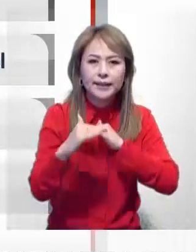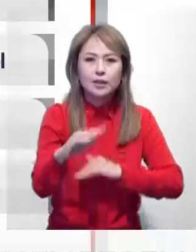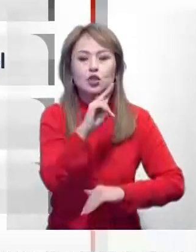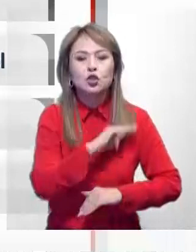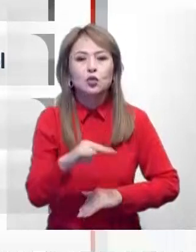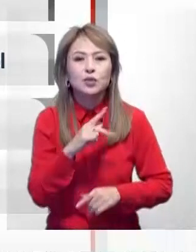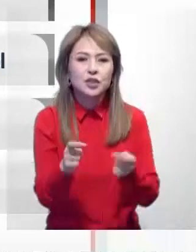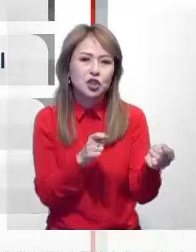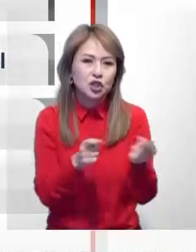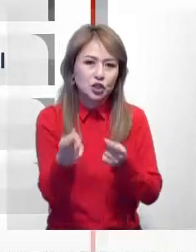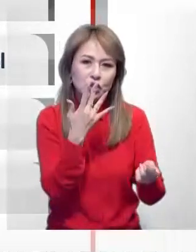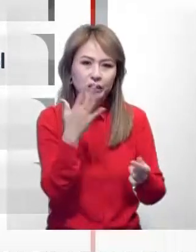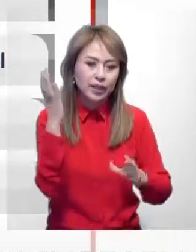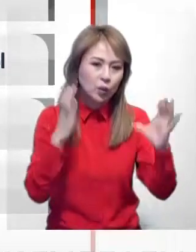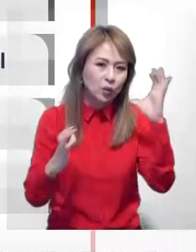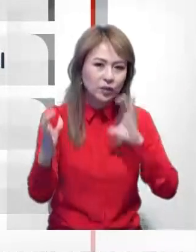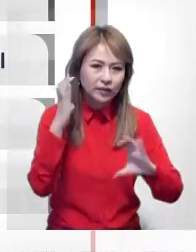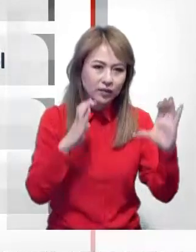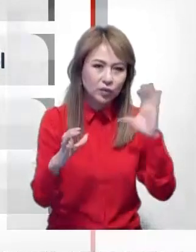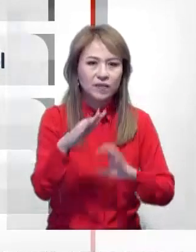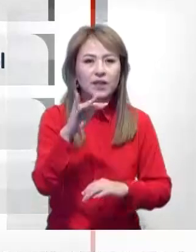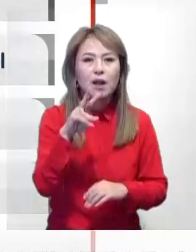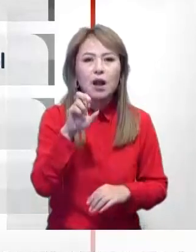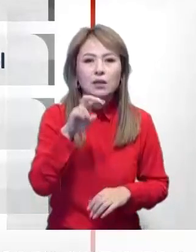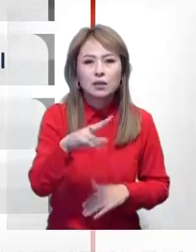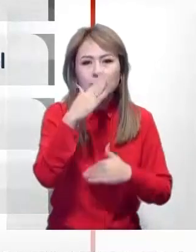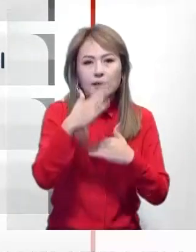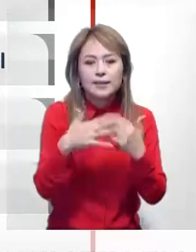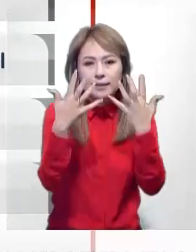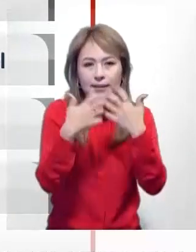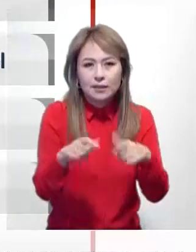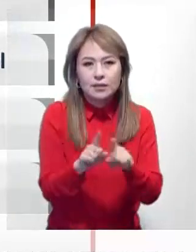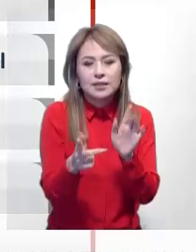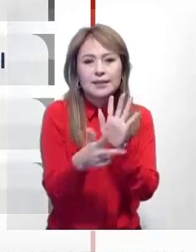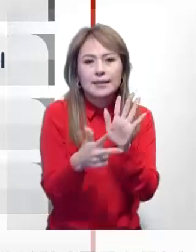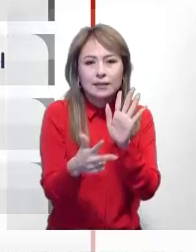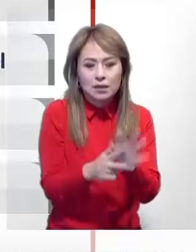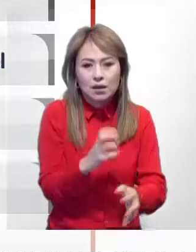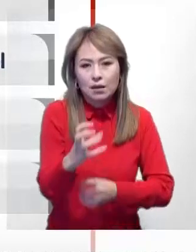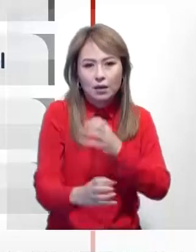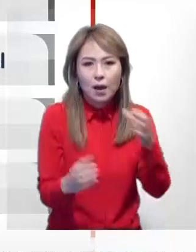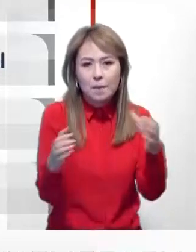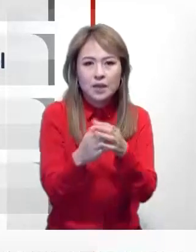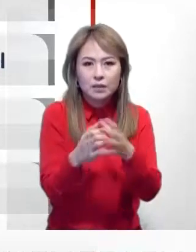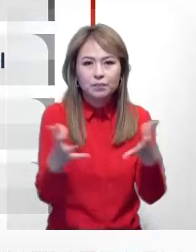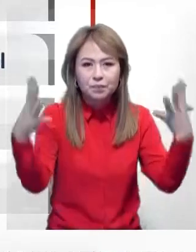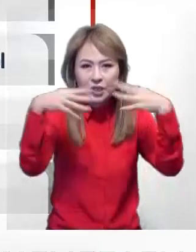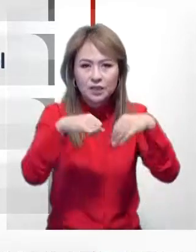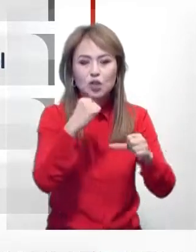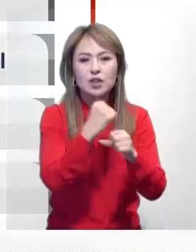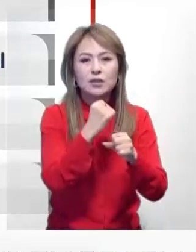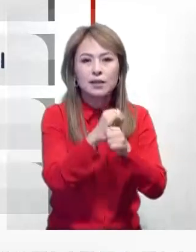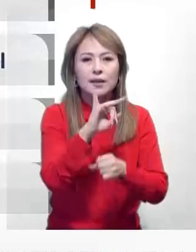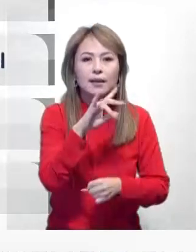дейін елде жұмыс істейтін жетекші шетелдік университет филиалдарының саны 8-ге жетеді. Халықаралық компаниялармен